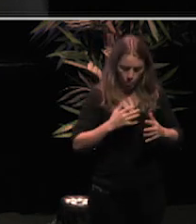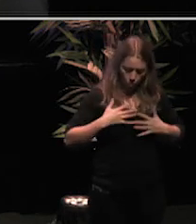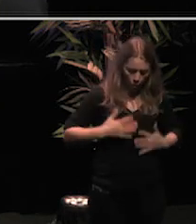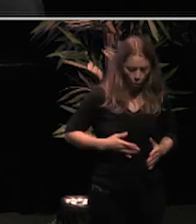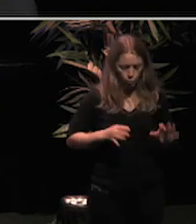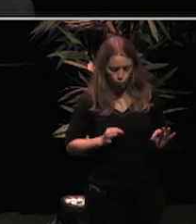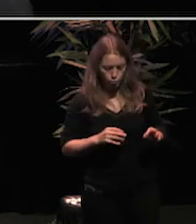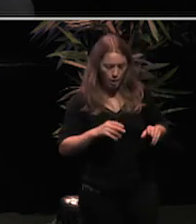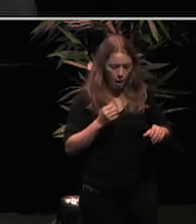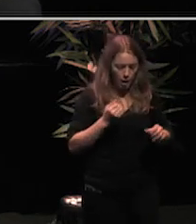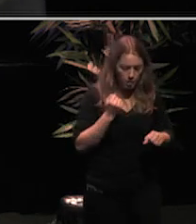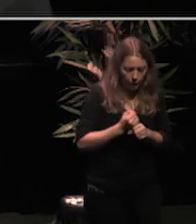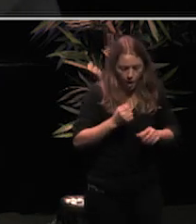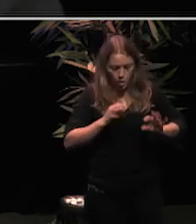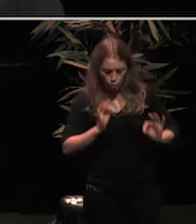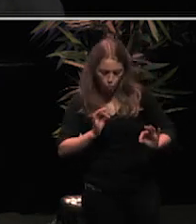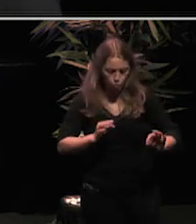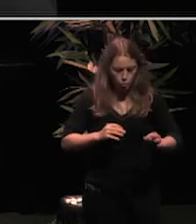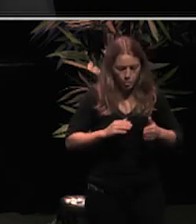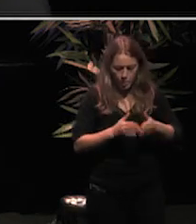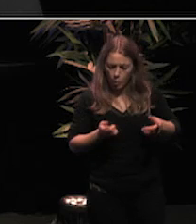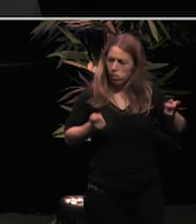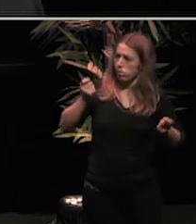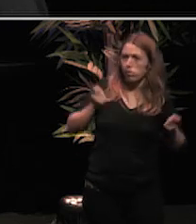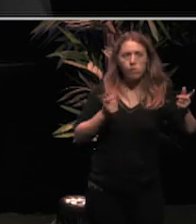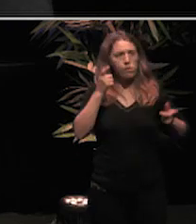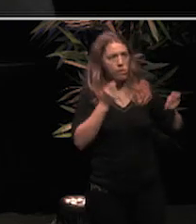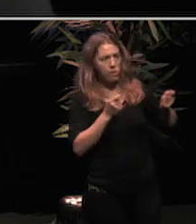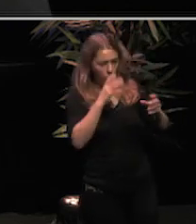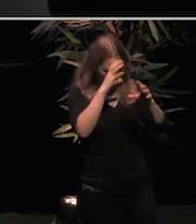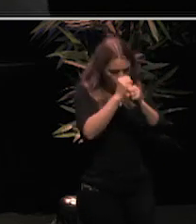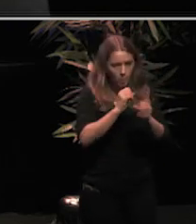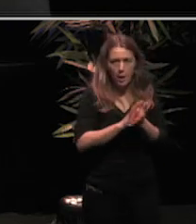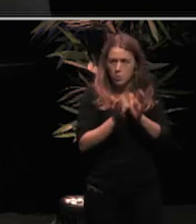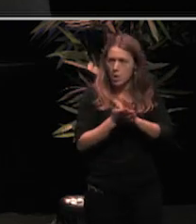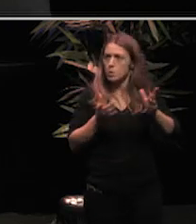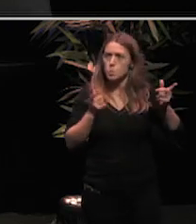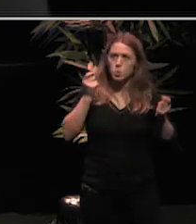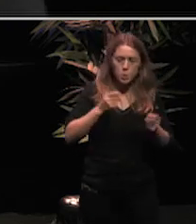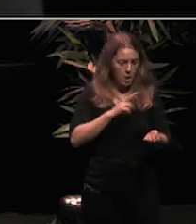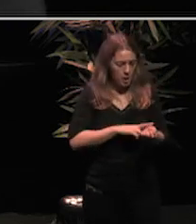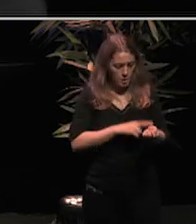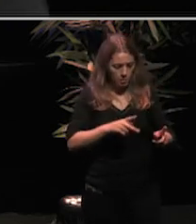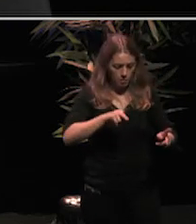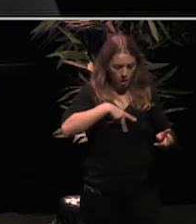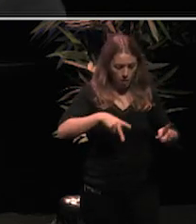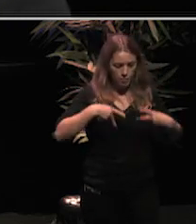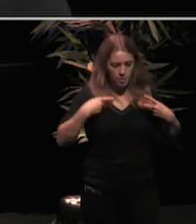assez mécaniques, savoir faire avancer son bateau, se concentrer sur son rythme de vie à